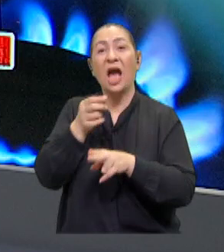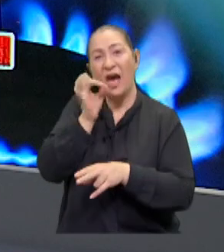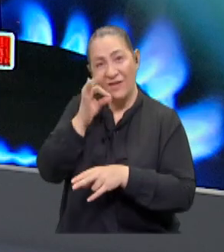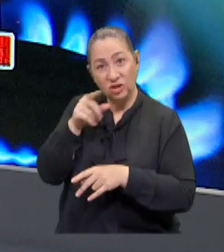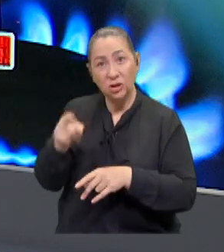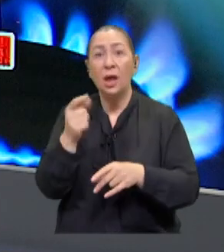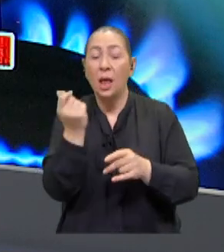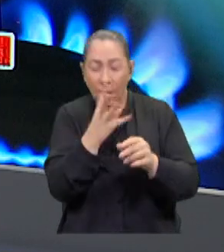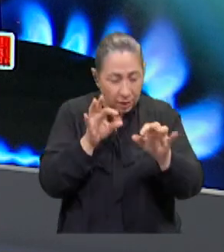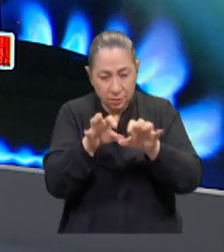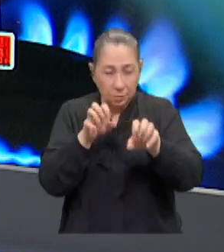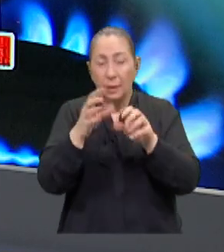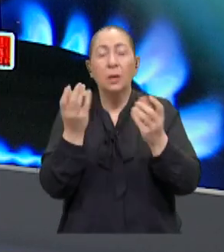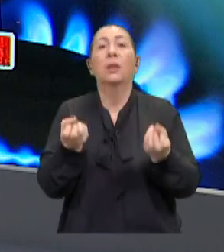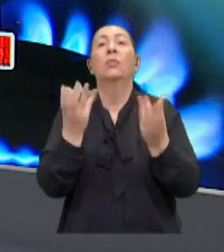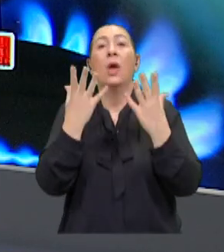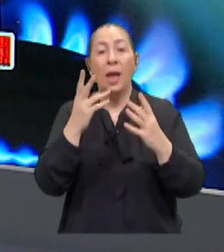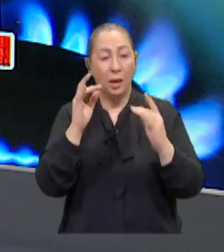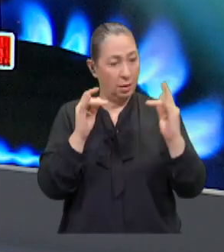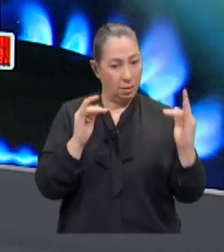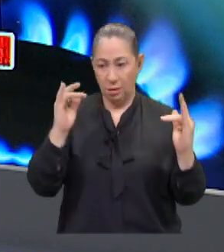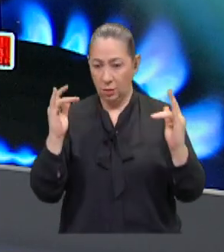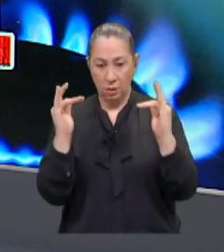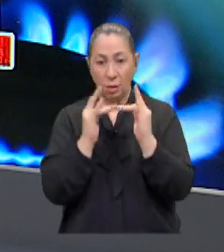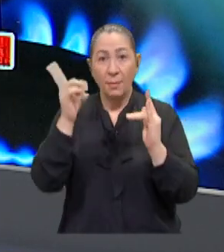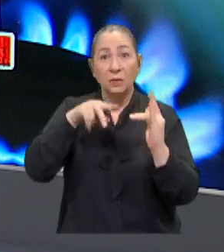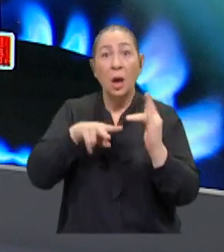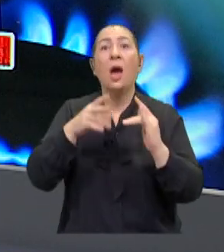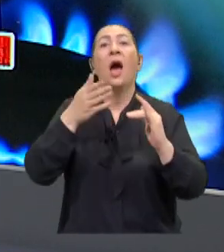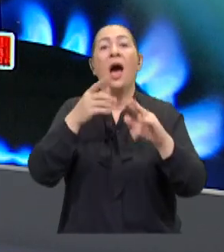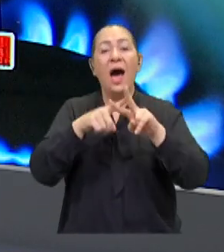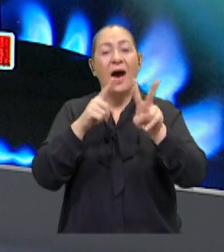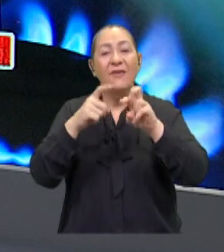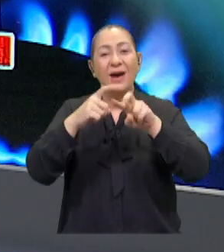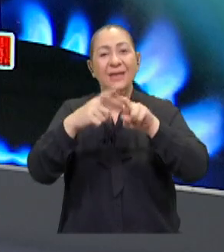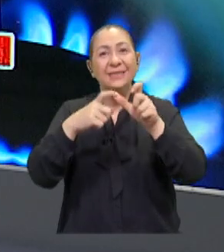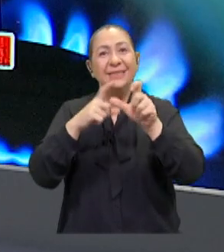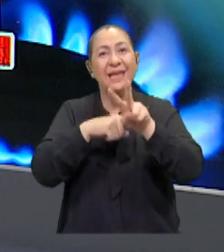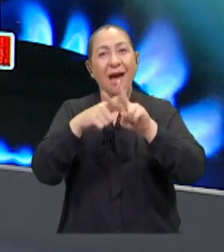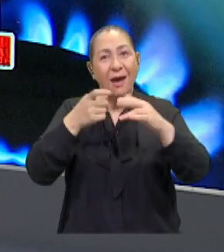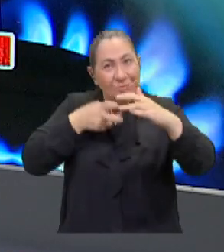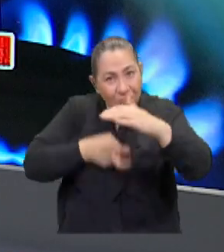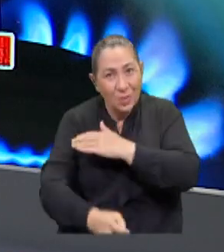rakamlara ulaşamıyor. İki kıta arasındaki bir başka ulaşım yolu Avrasya Tüneli de zamlandı.